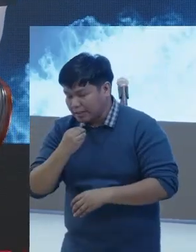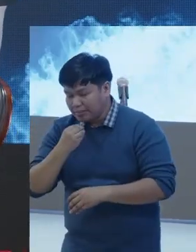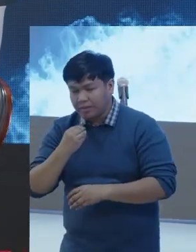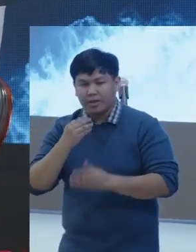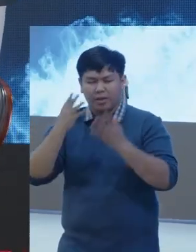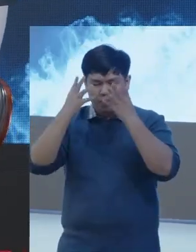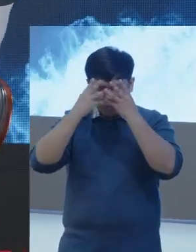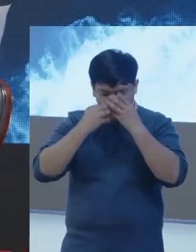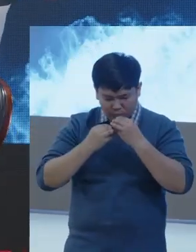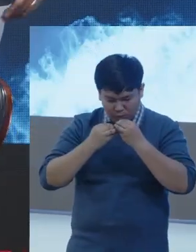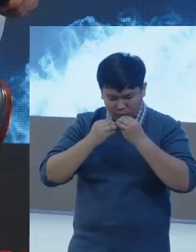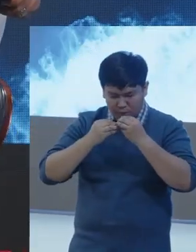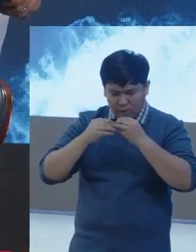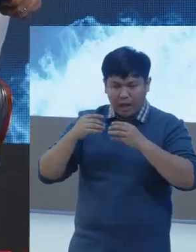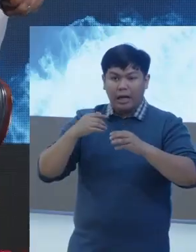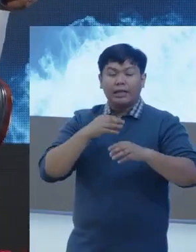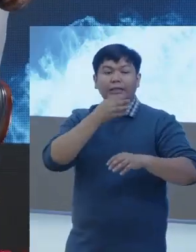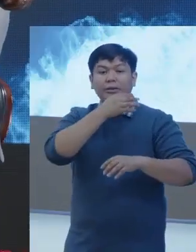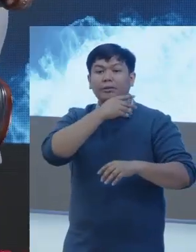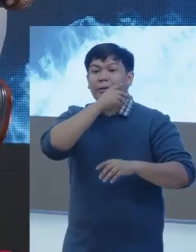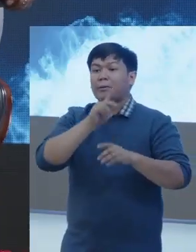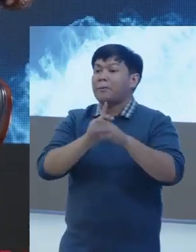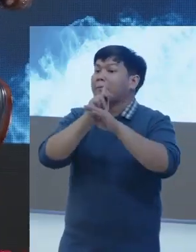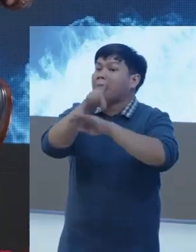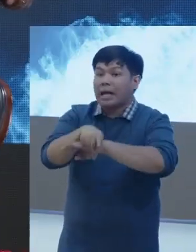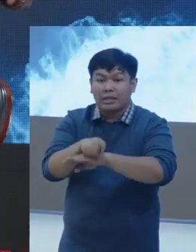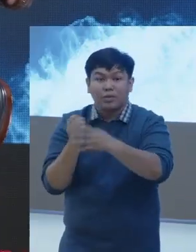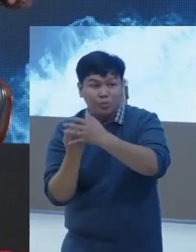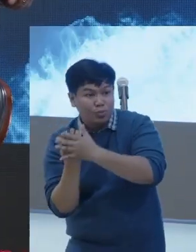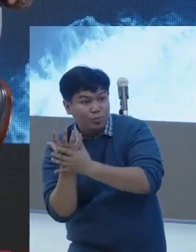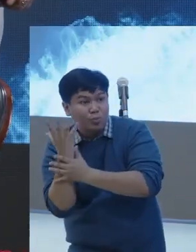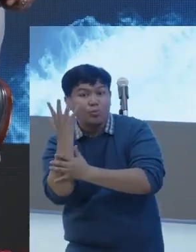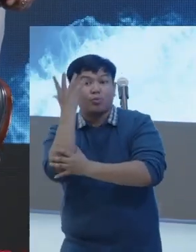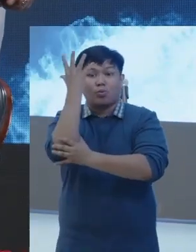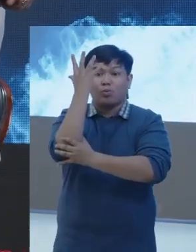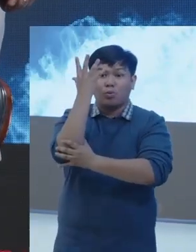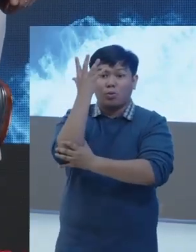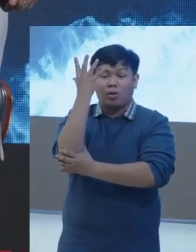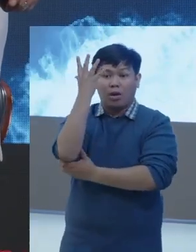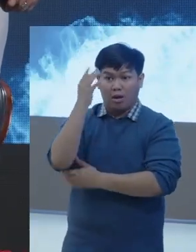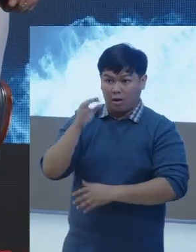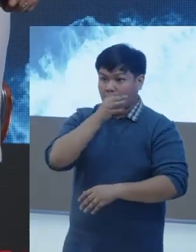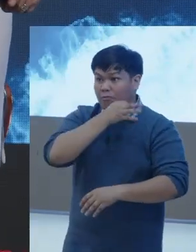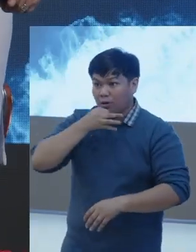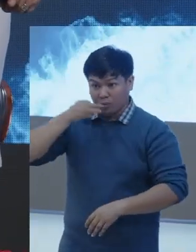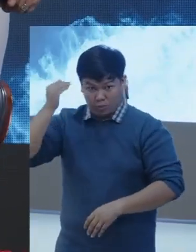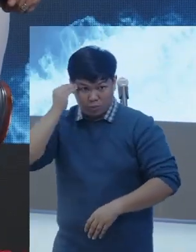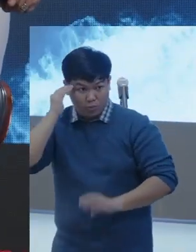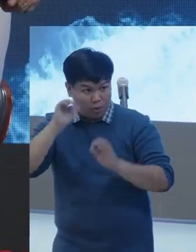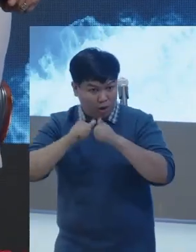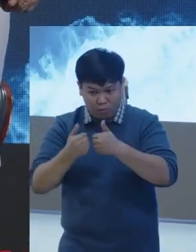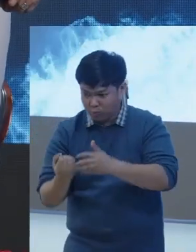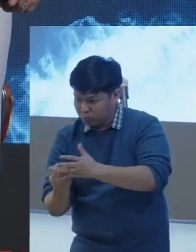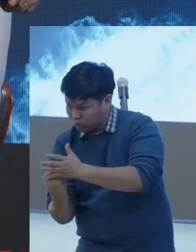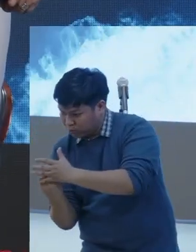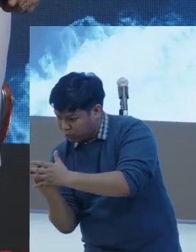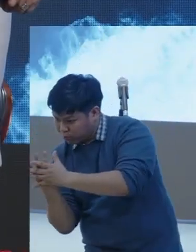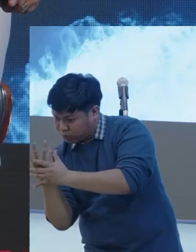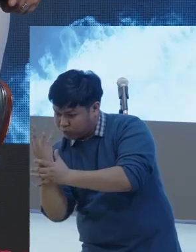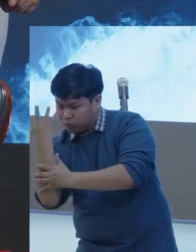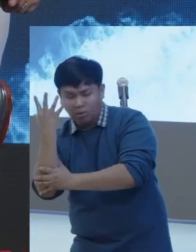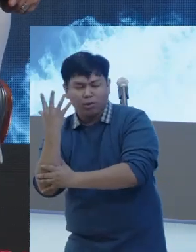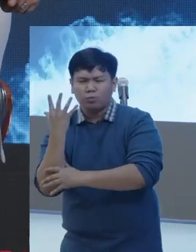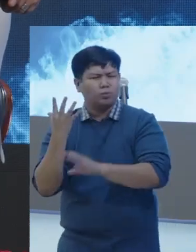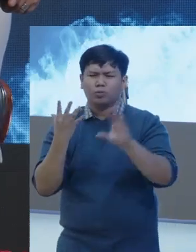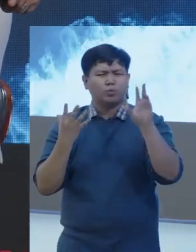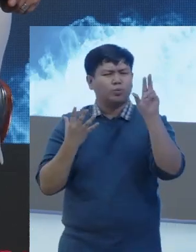seed sprouts and grows. He knows not how. Hindi alam ng farmer kung